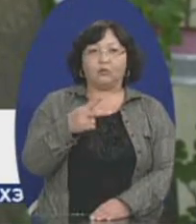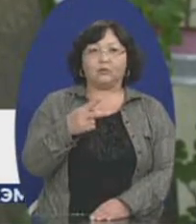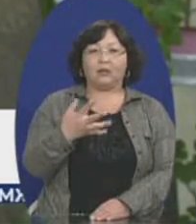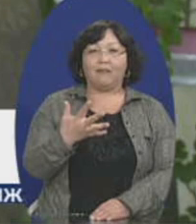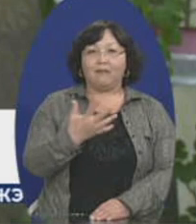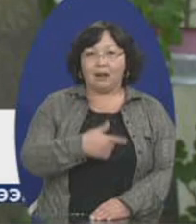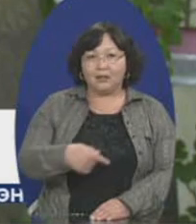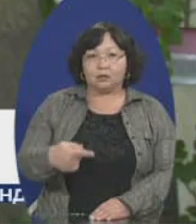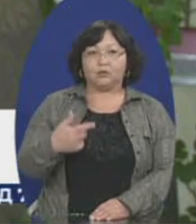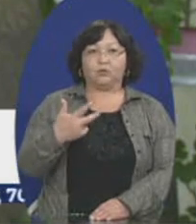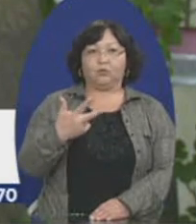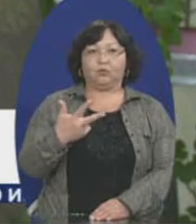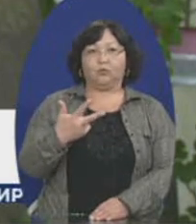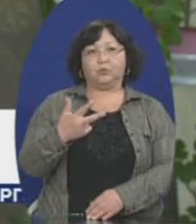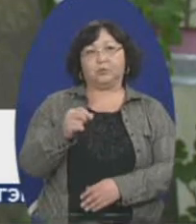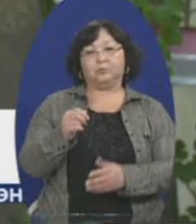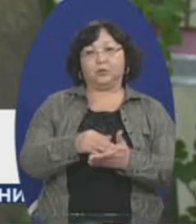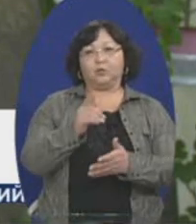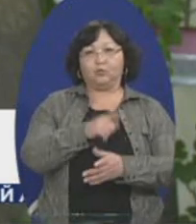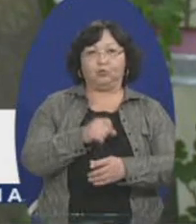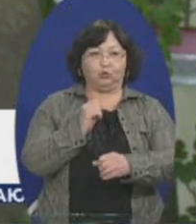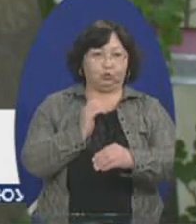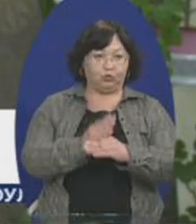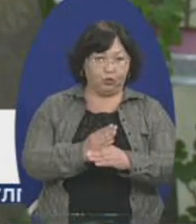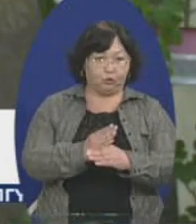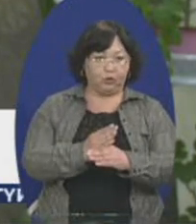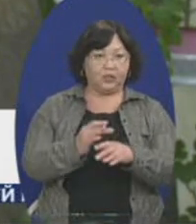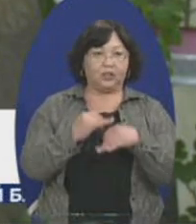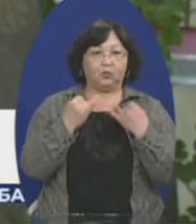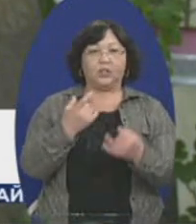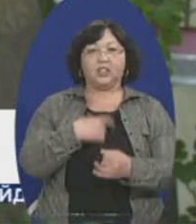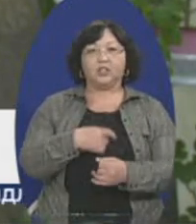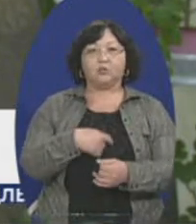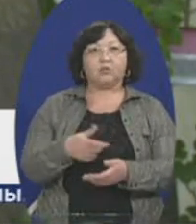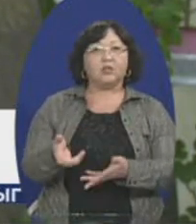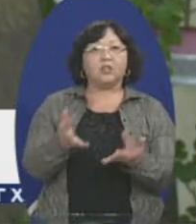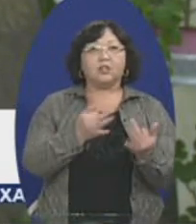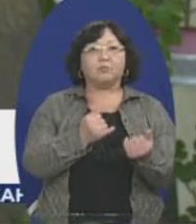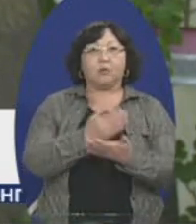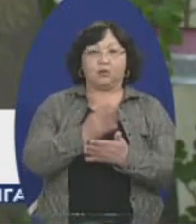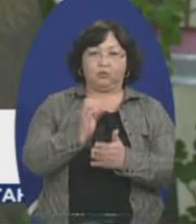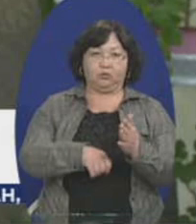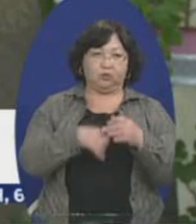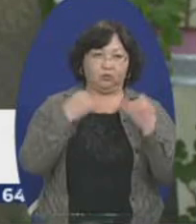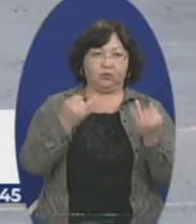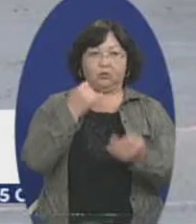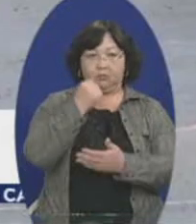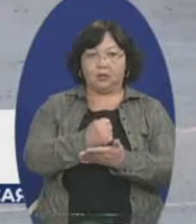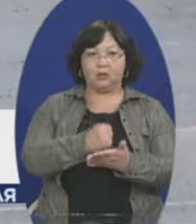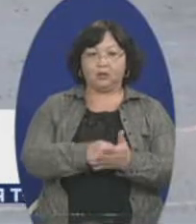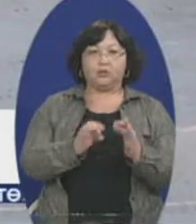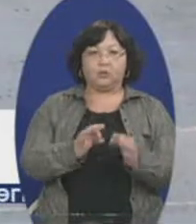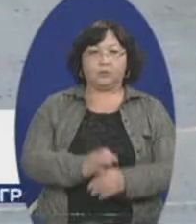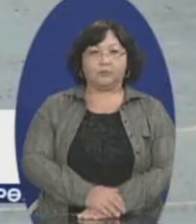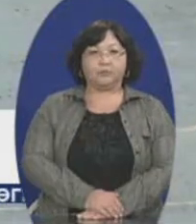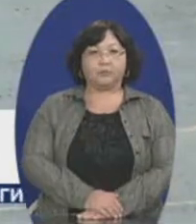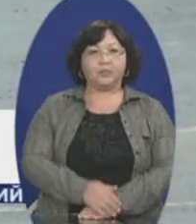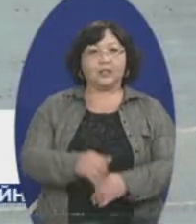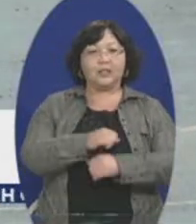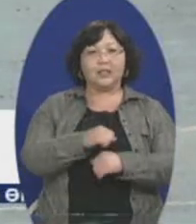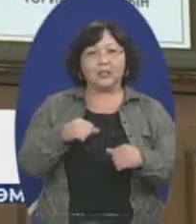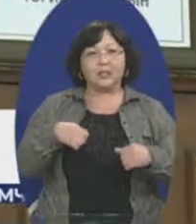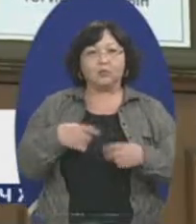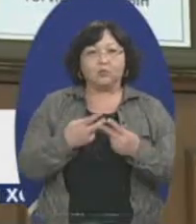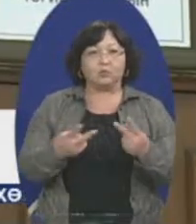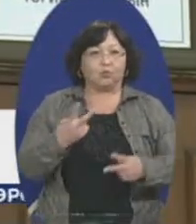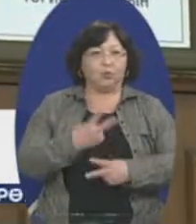хүндээ тохируулаад улсын хурлын гишүүнийхээ тоог гаргаад ингээд үнцүүлээ баталчихвал тэгээ болчих. За иргэдийн хувьд үндсэн